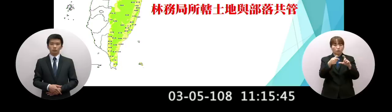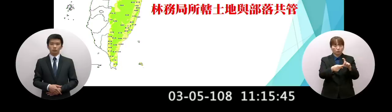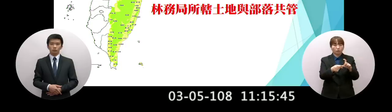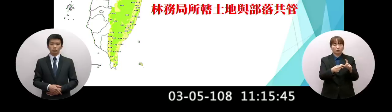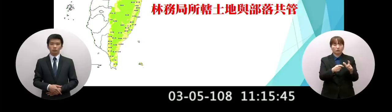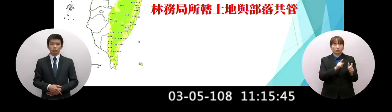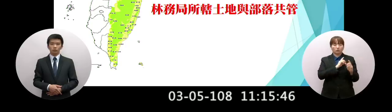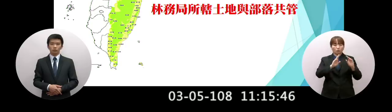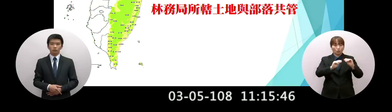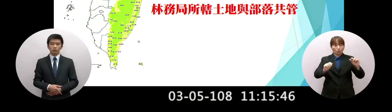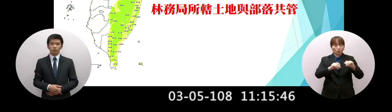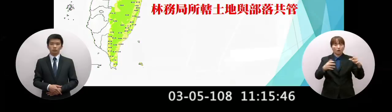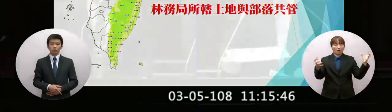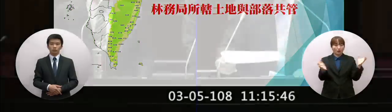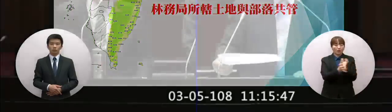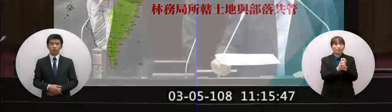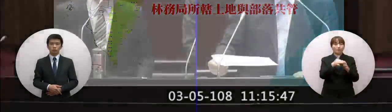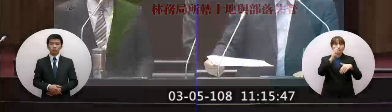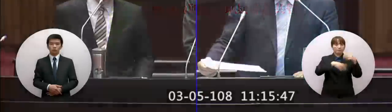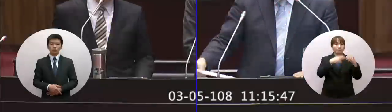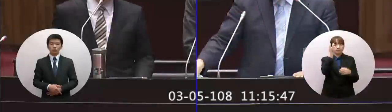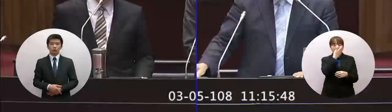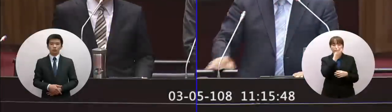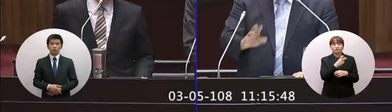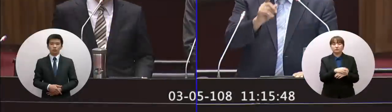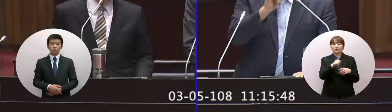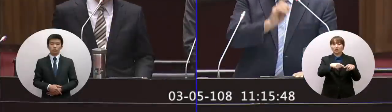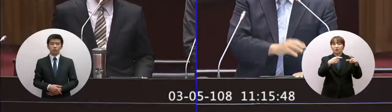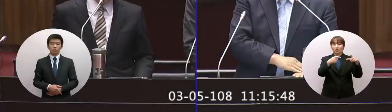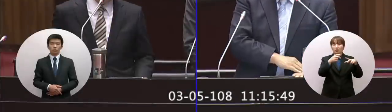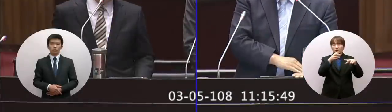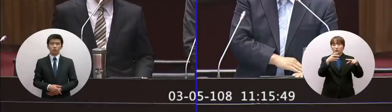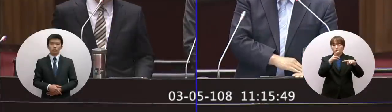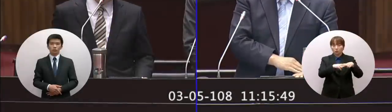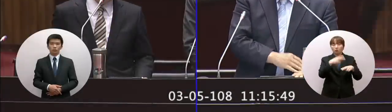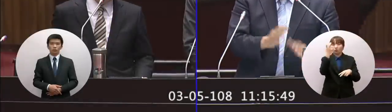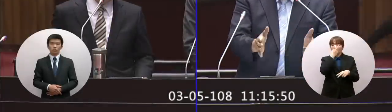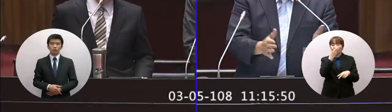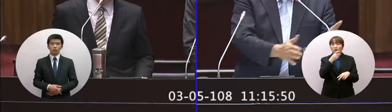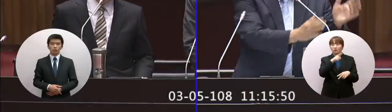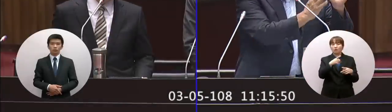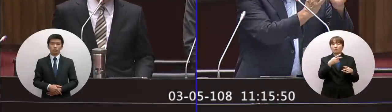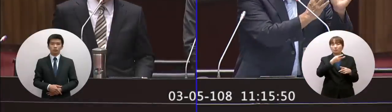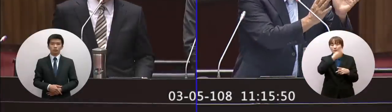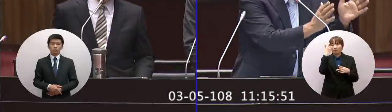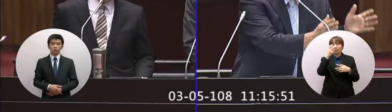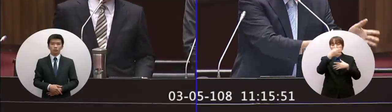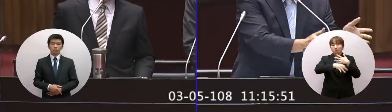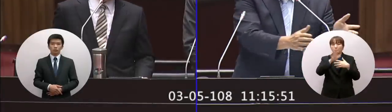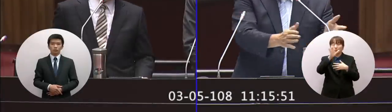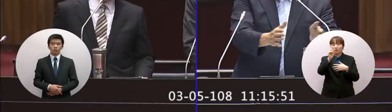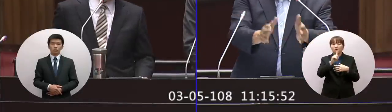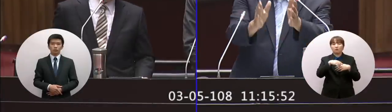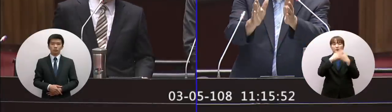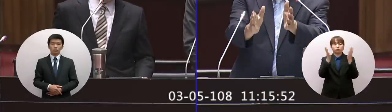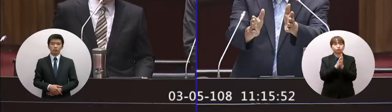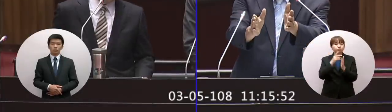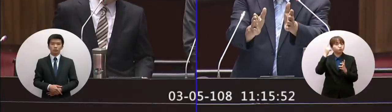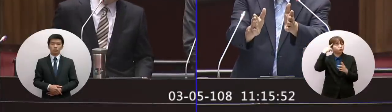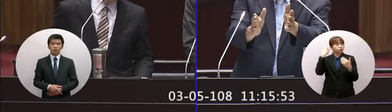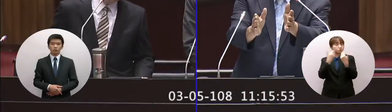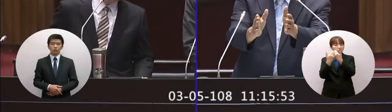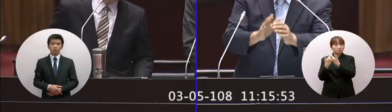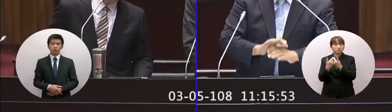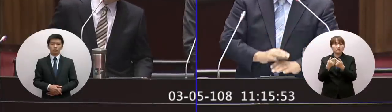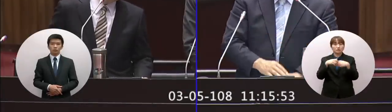落土地的这个共管呢，要共管。但是共管我们现在发现了一个问题，共管所有的意见呢都